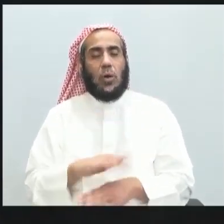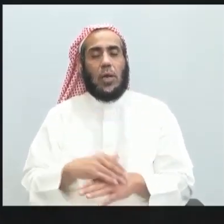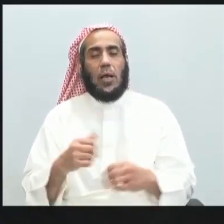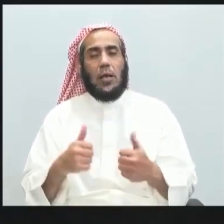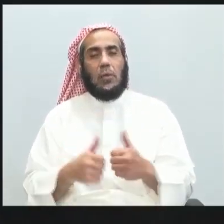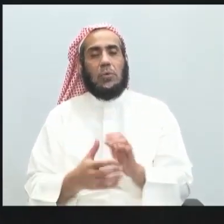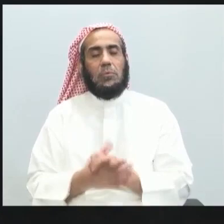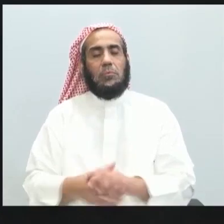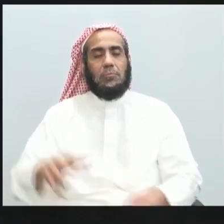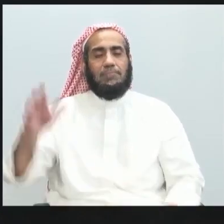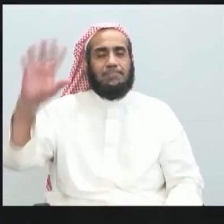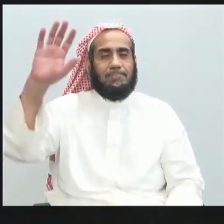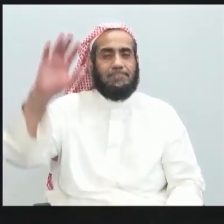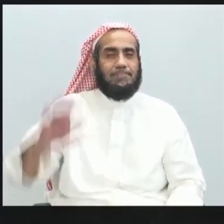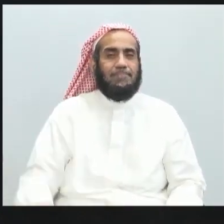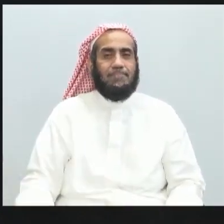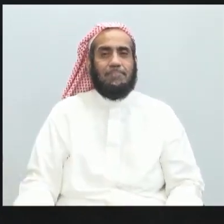اله وصحبه اجمعين